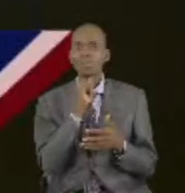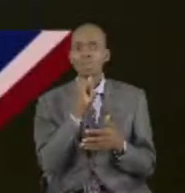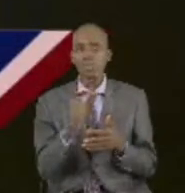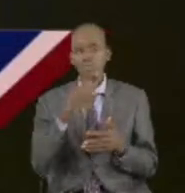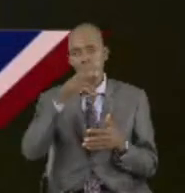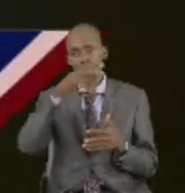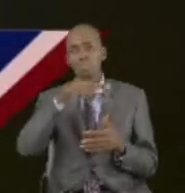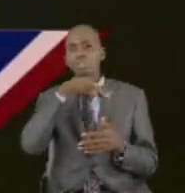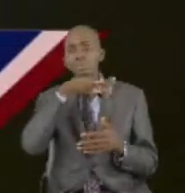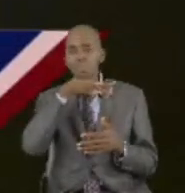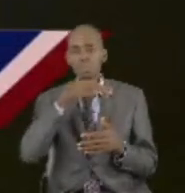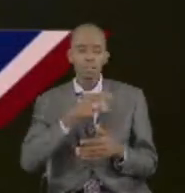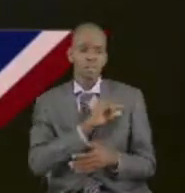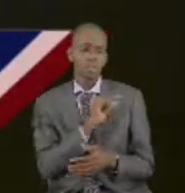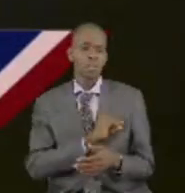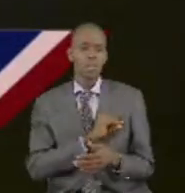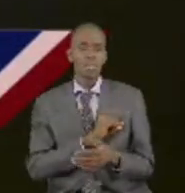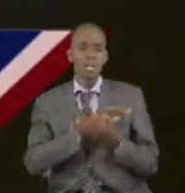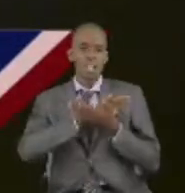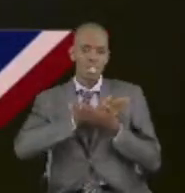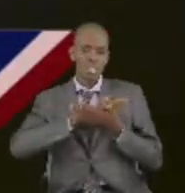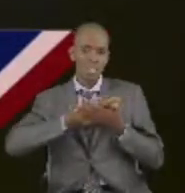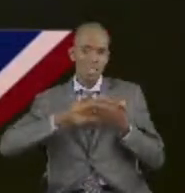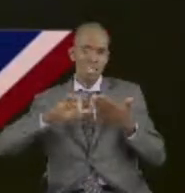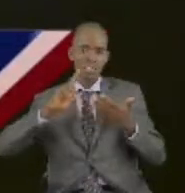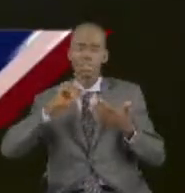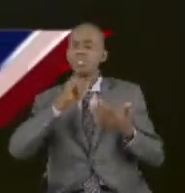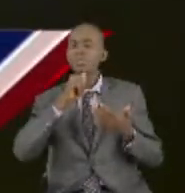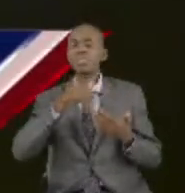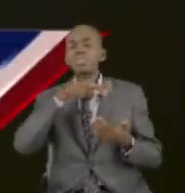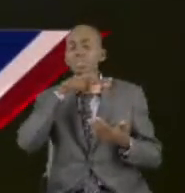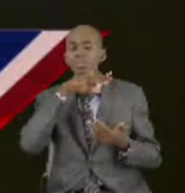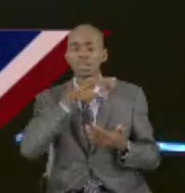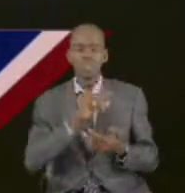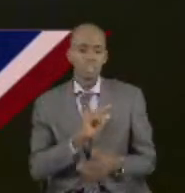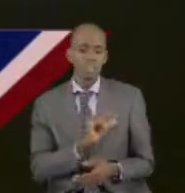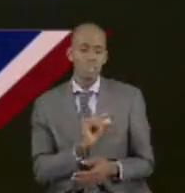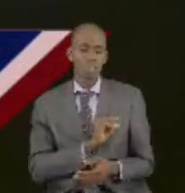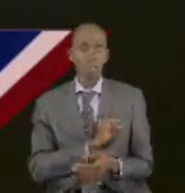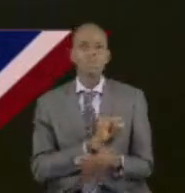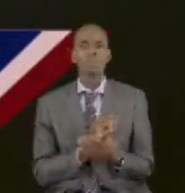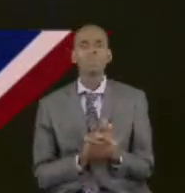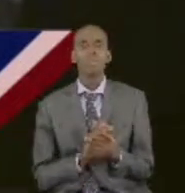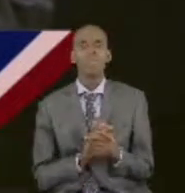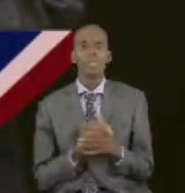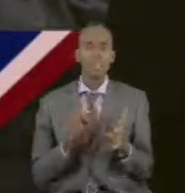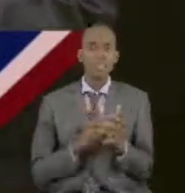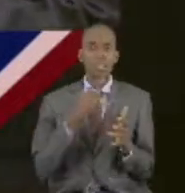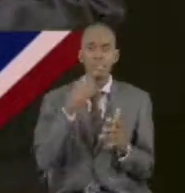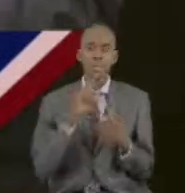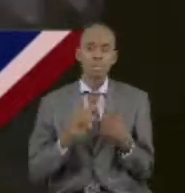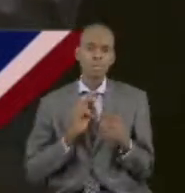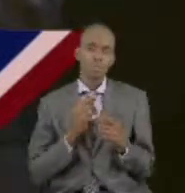et une conscience laver et incorruptible et le conscience l'avait